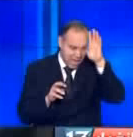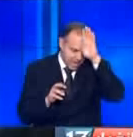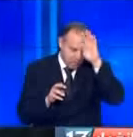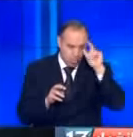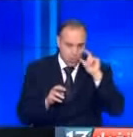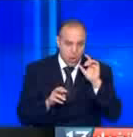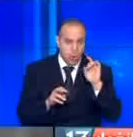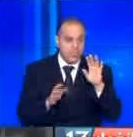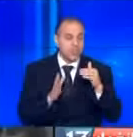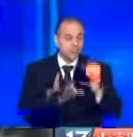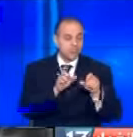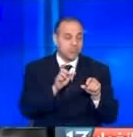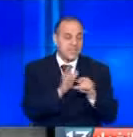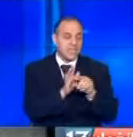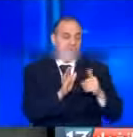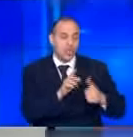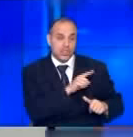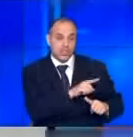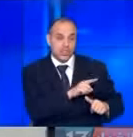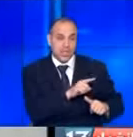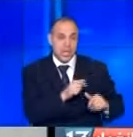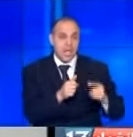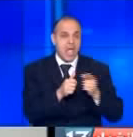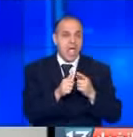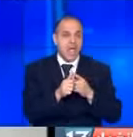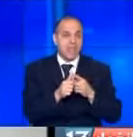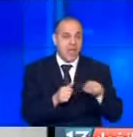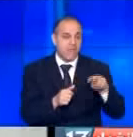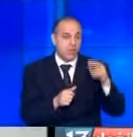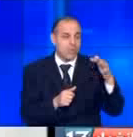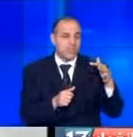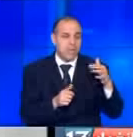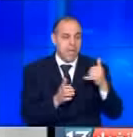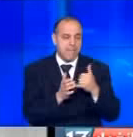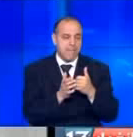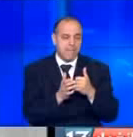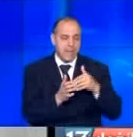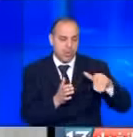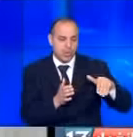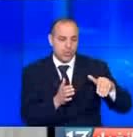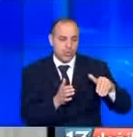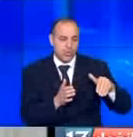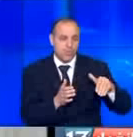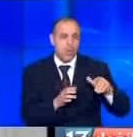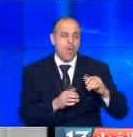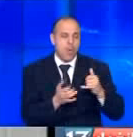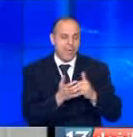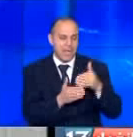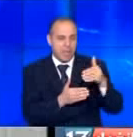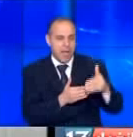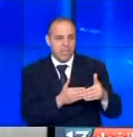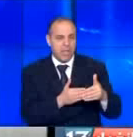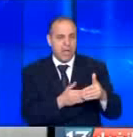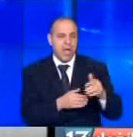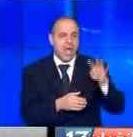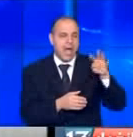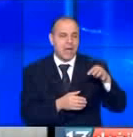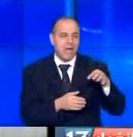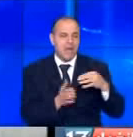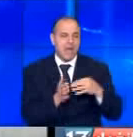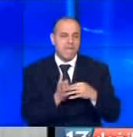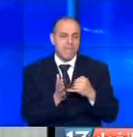البحرية الأمريكية شمال سوريا ضمن ما يعتقد أنها معركة استرجاع مدينة الرقة من قبضة التنظيم الإرهابي،